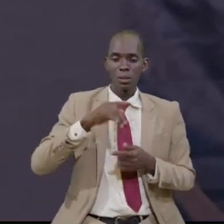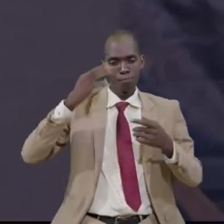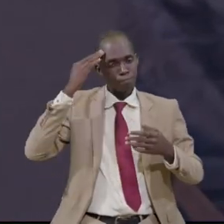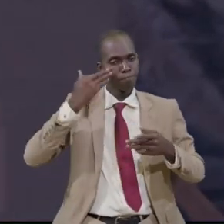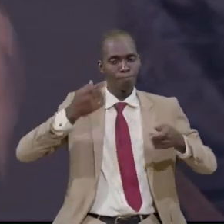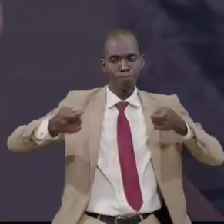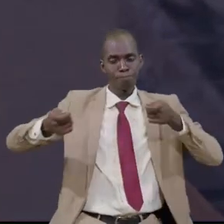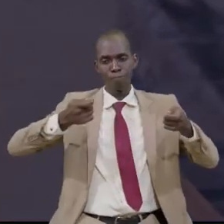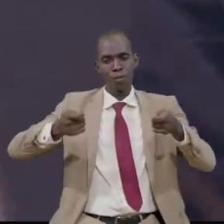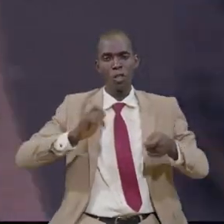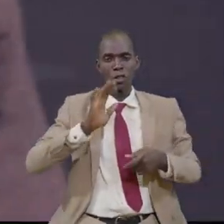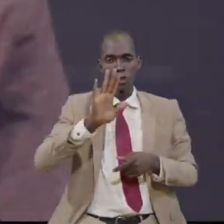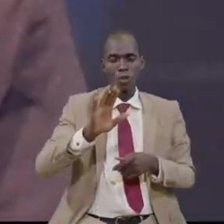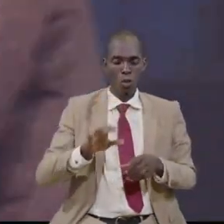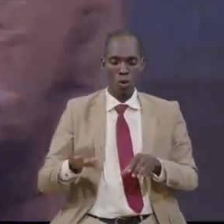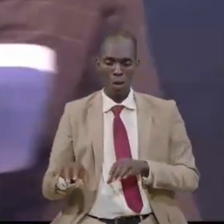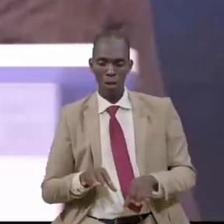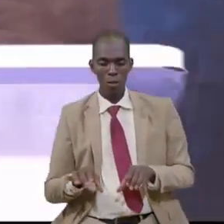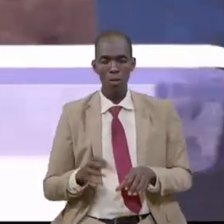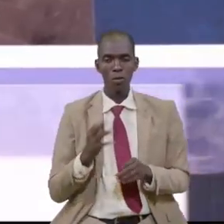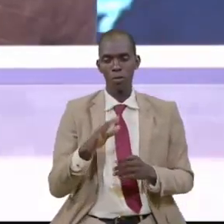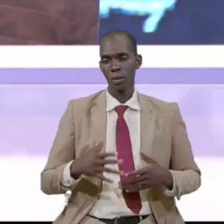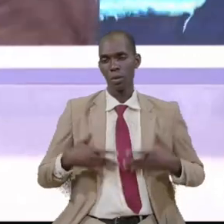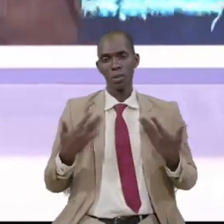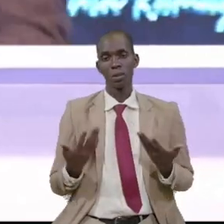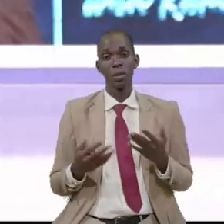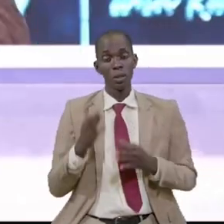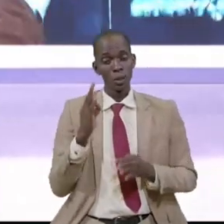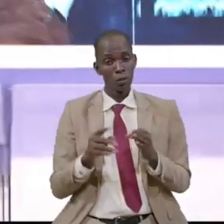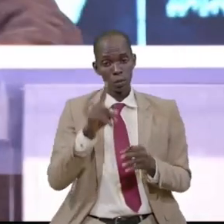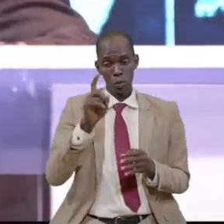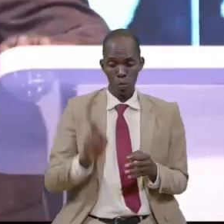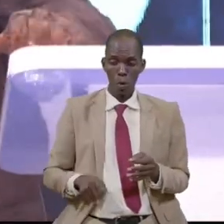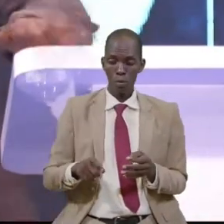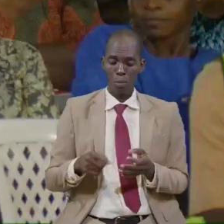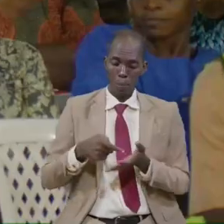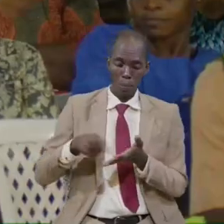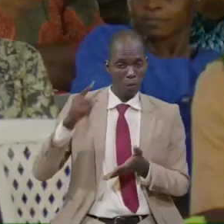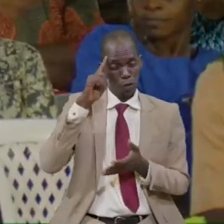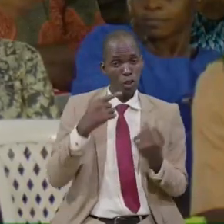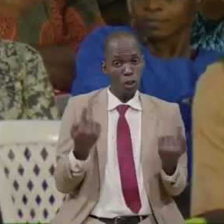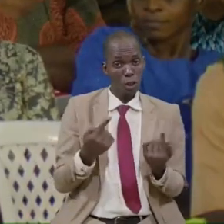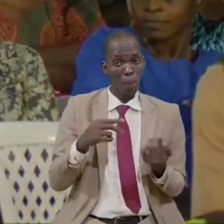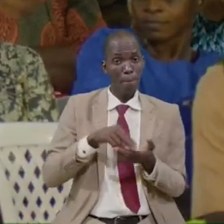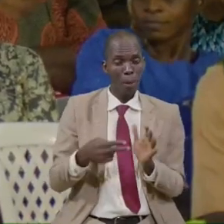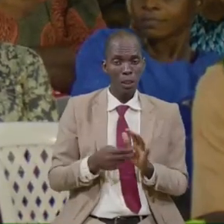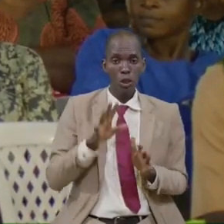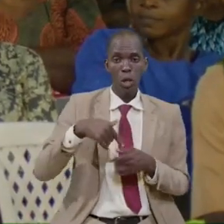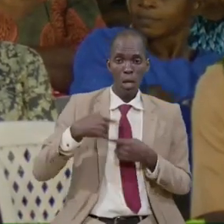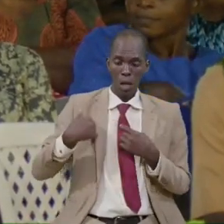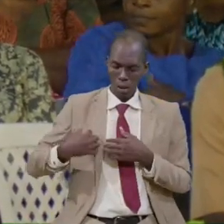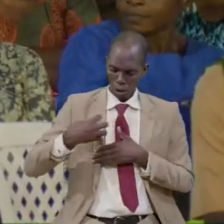et des actions dans votre vie. Si vous allez faire cela et faire sortir le cœur là pour